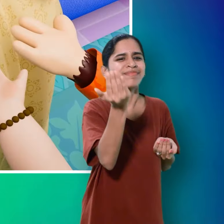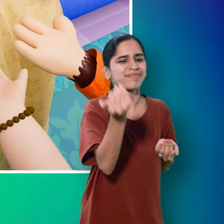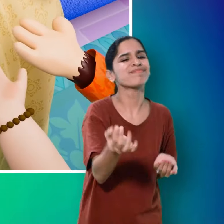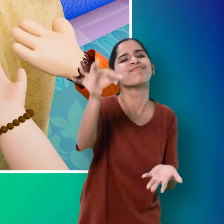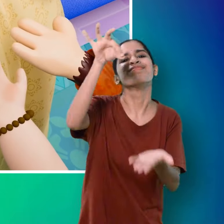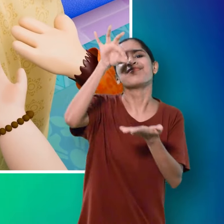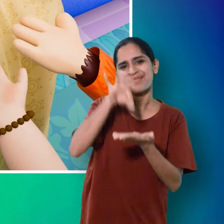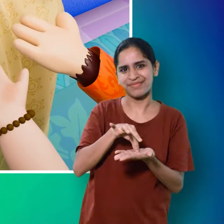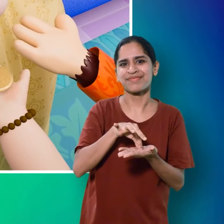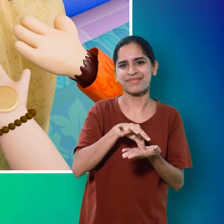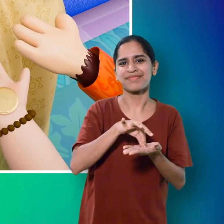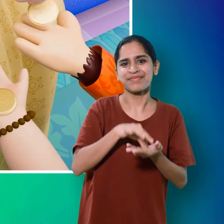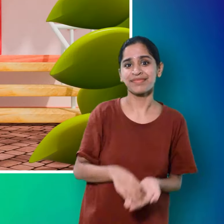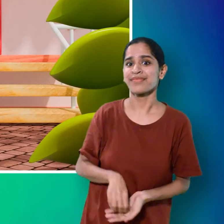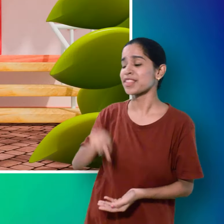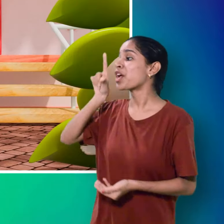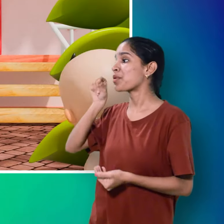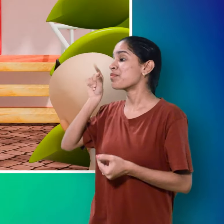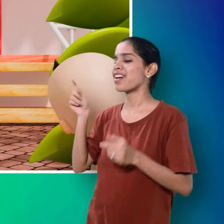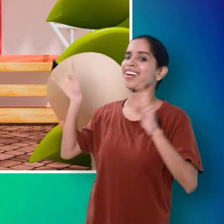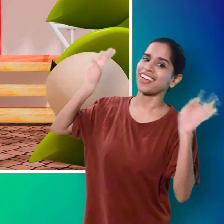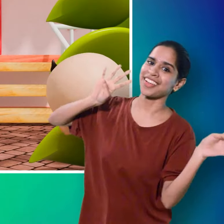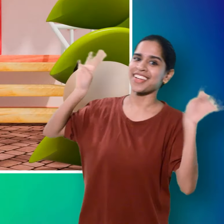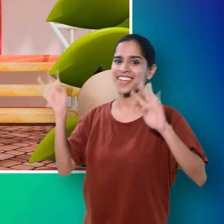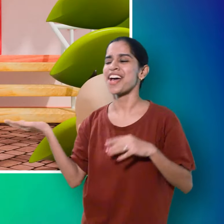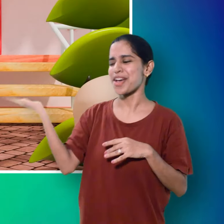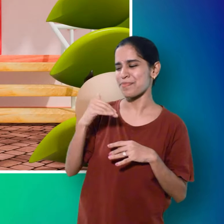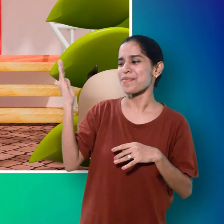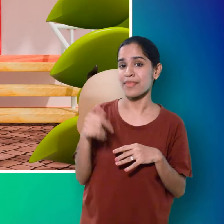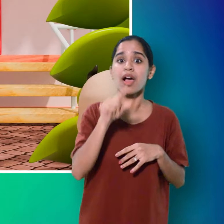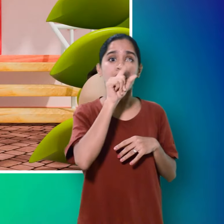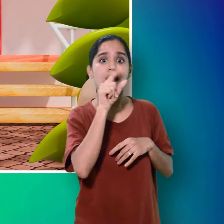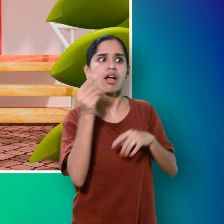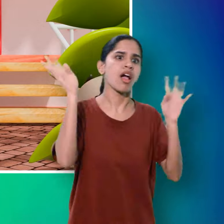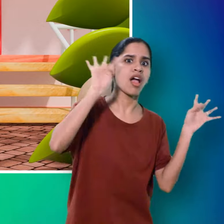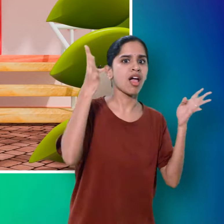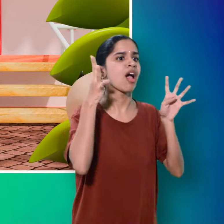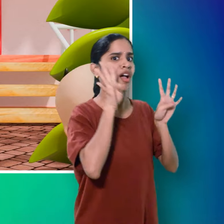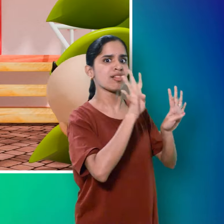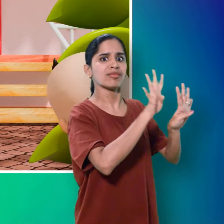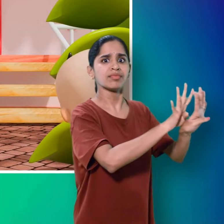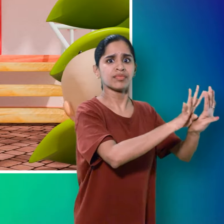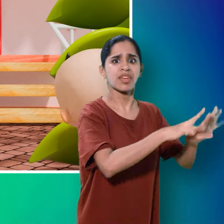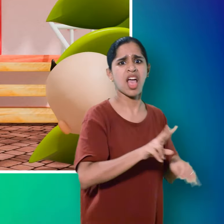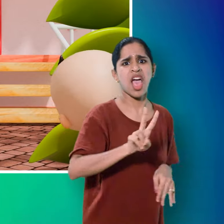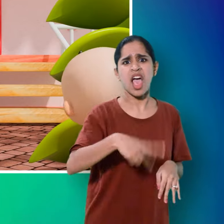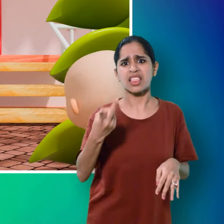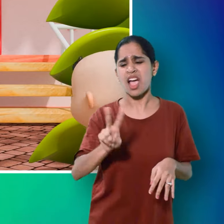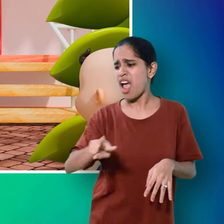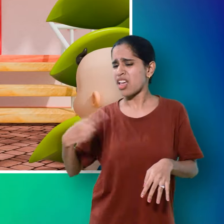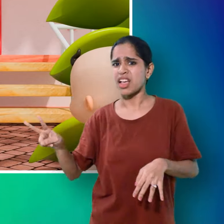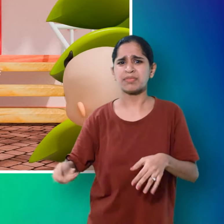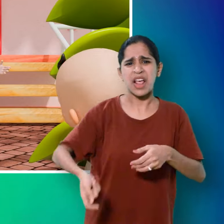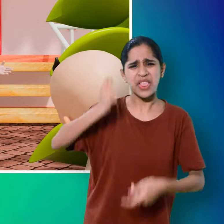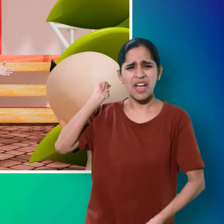तो कंजूसी छोड़ दे। नानी तेरी मोरनी को मोर ले गए, बाकी